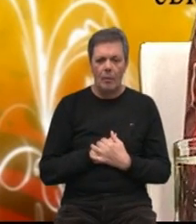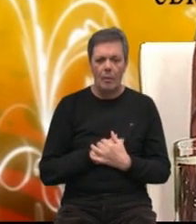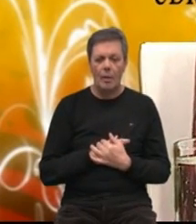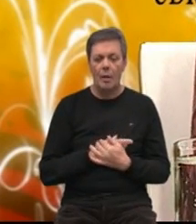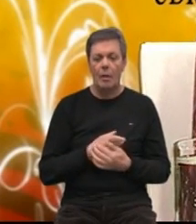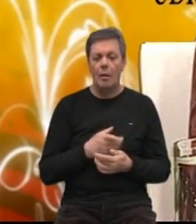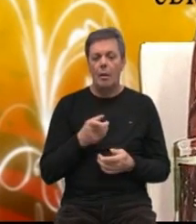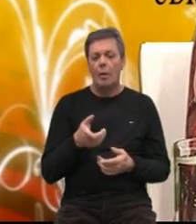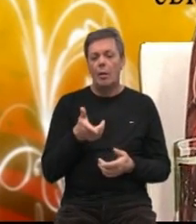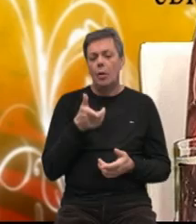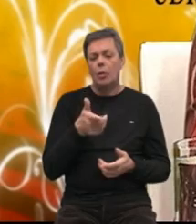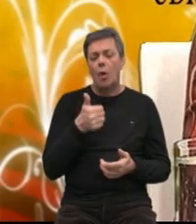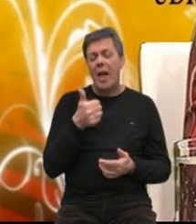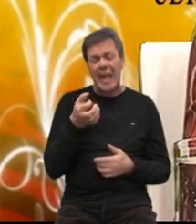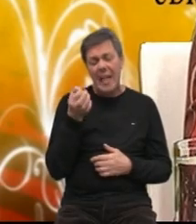To je upravo jedna dobra,